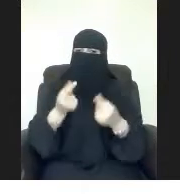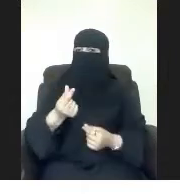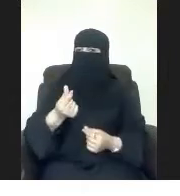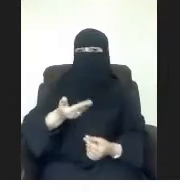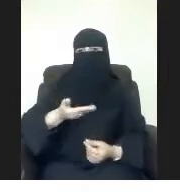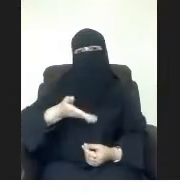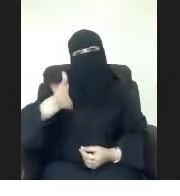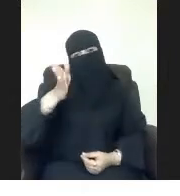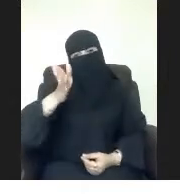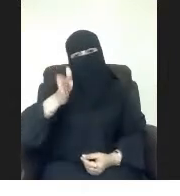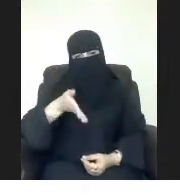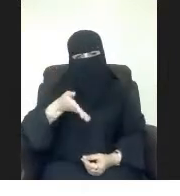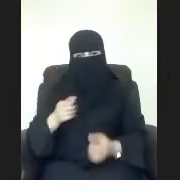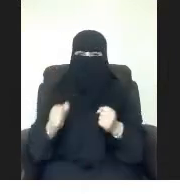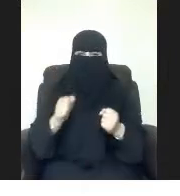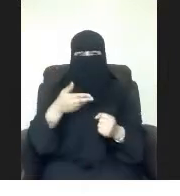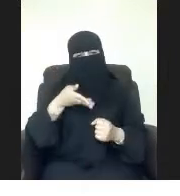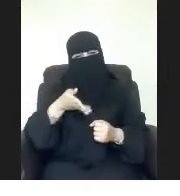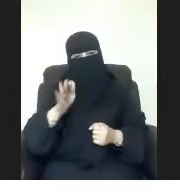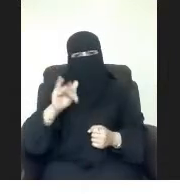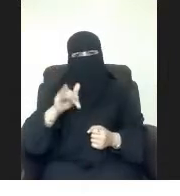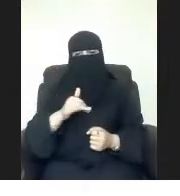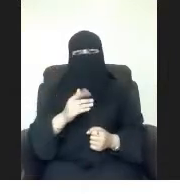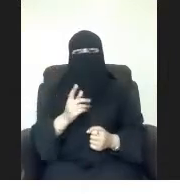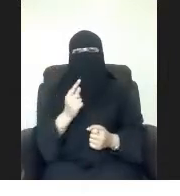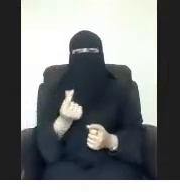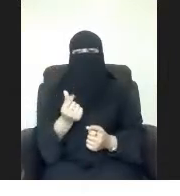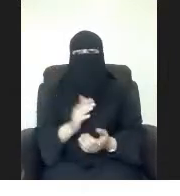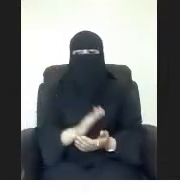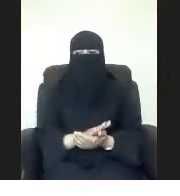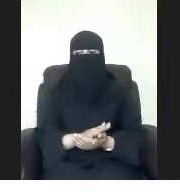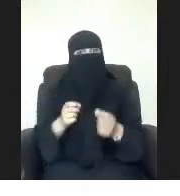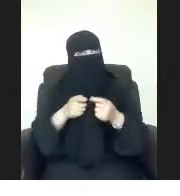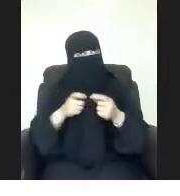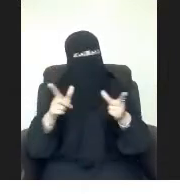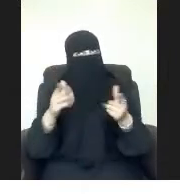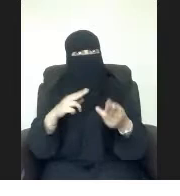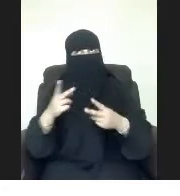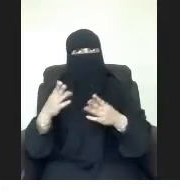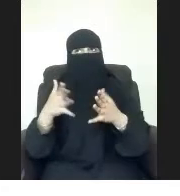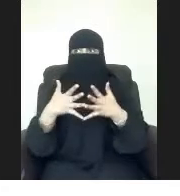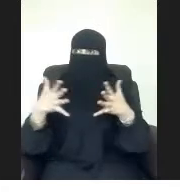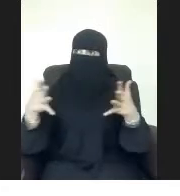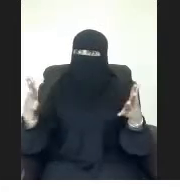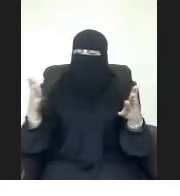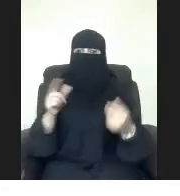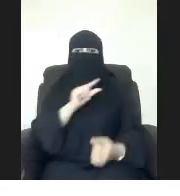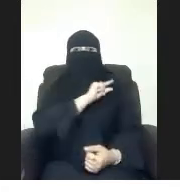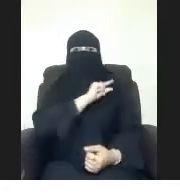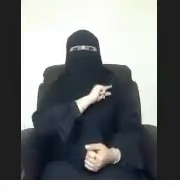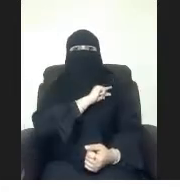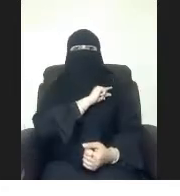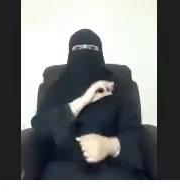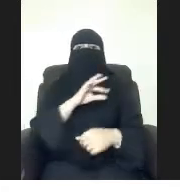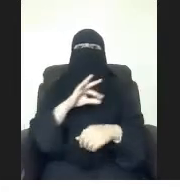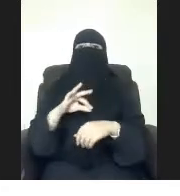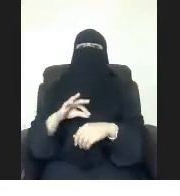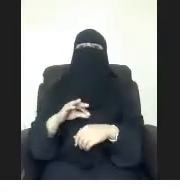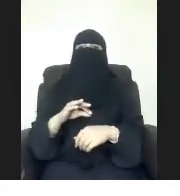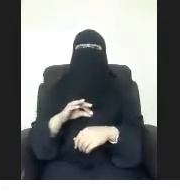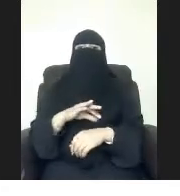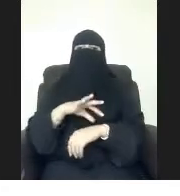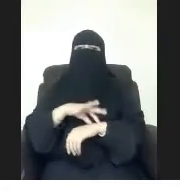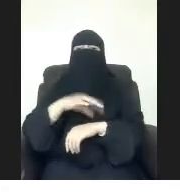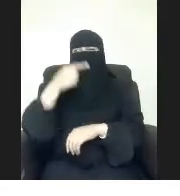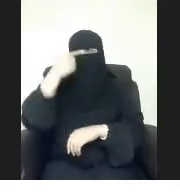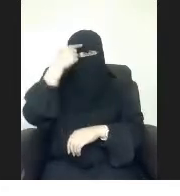المصادر التعليمية داخل المدرسة، إتاحة أكبر للتعلم، طالب مريض، طالب في مكان بعيد إلى